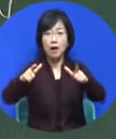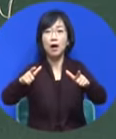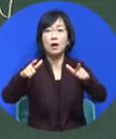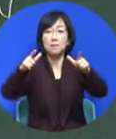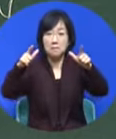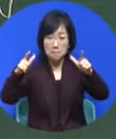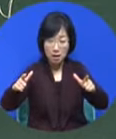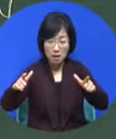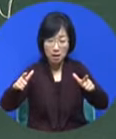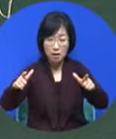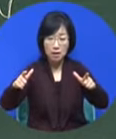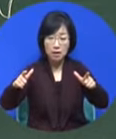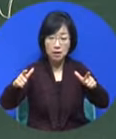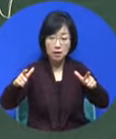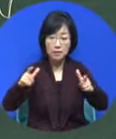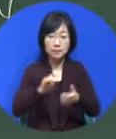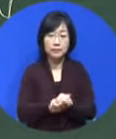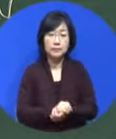초교는